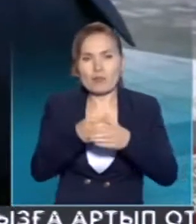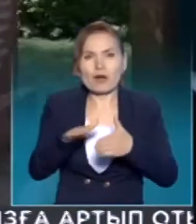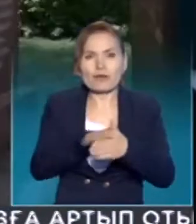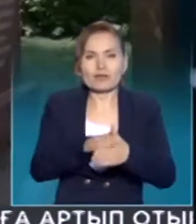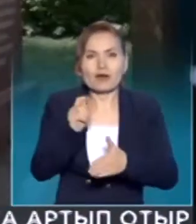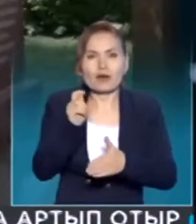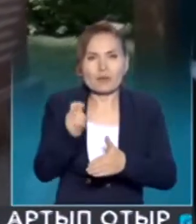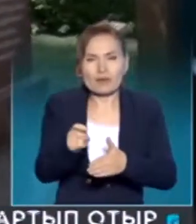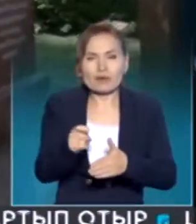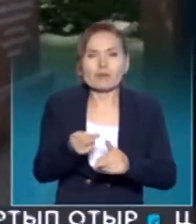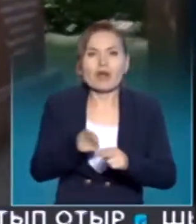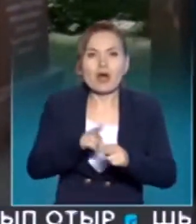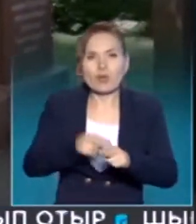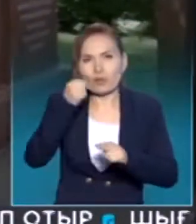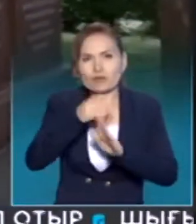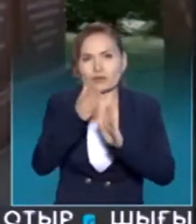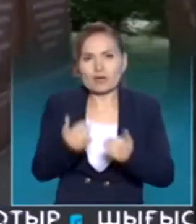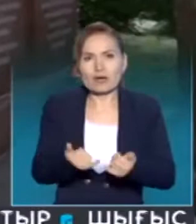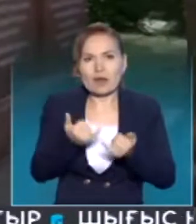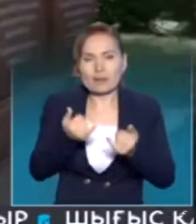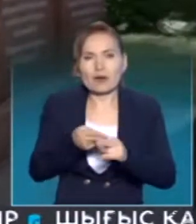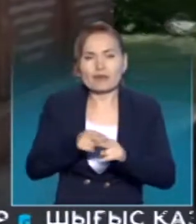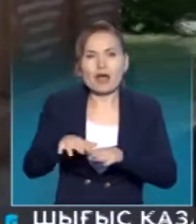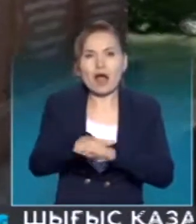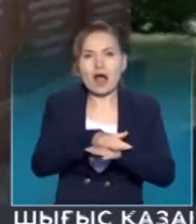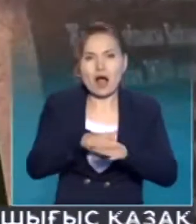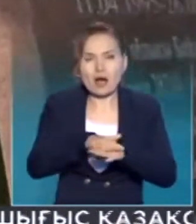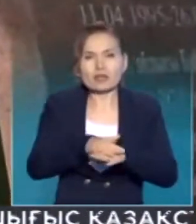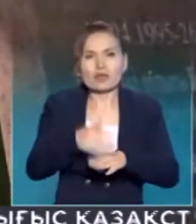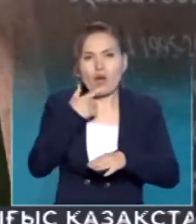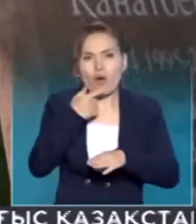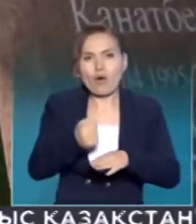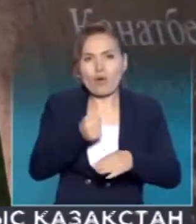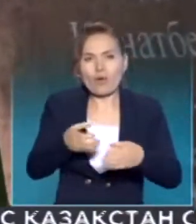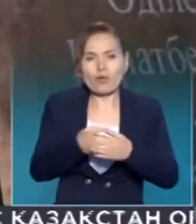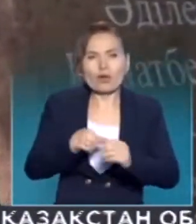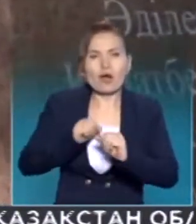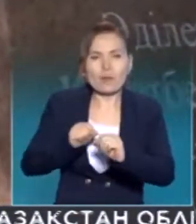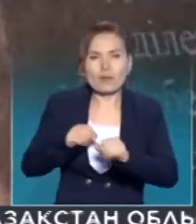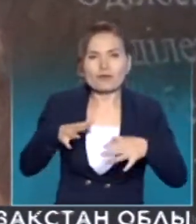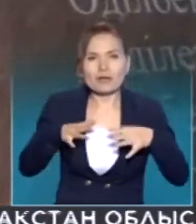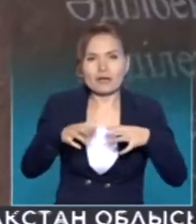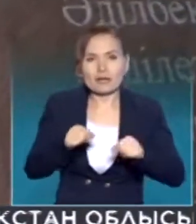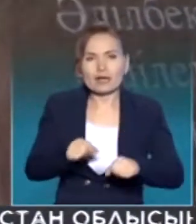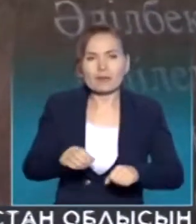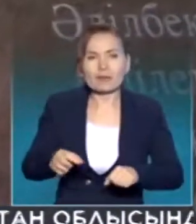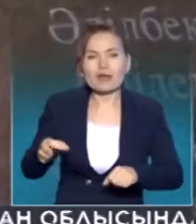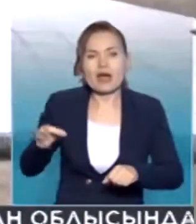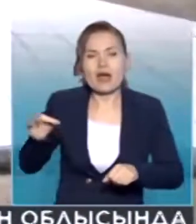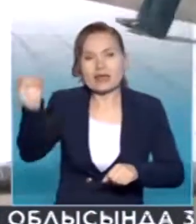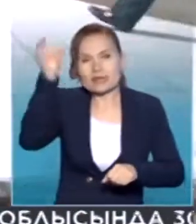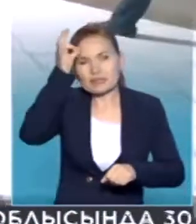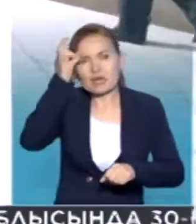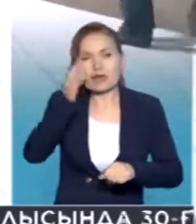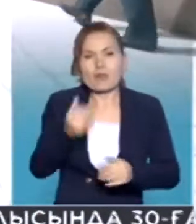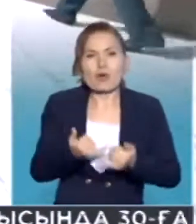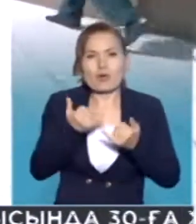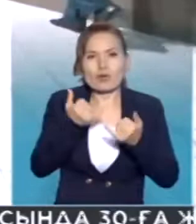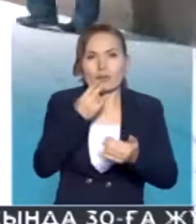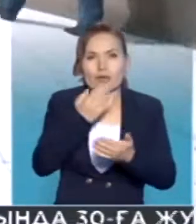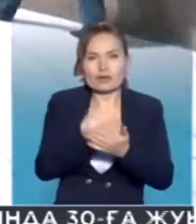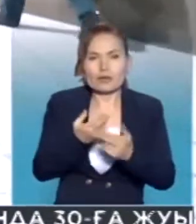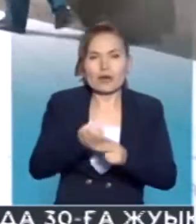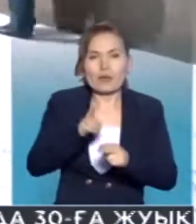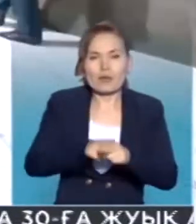олардың рухына тағзым етуге келген жұрт халықтың қорғаны болған қайсар жандардың ерлігін еске алып құрмет көрсетті. Қаза тапқан